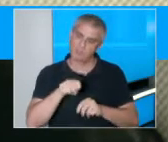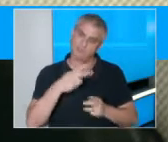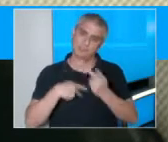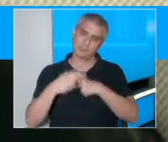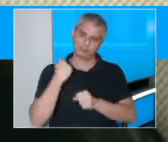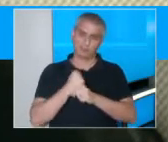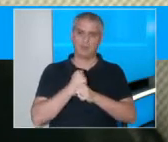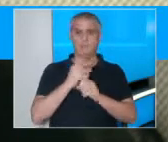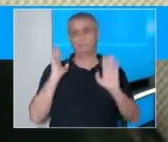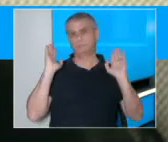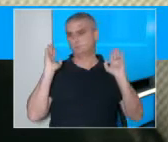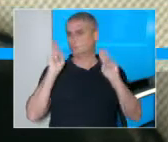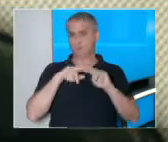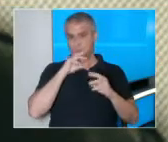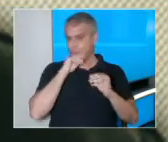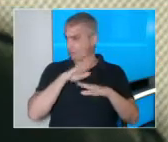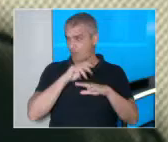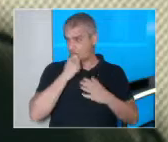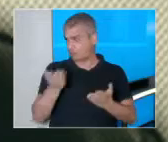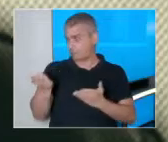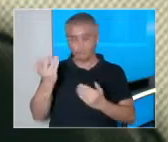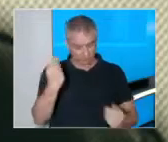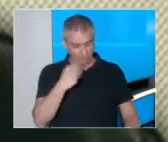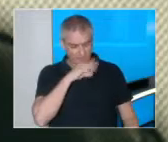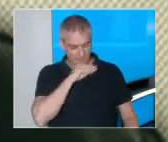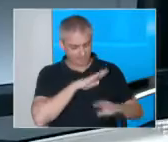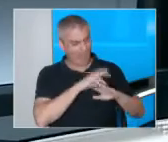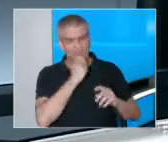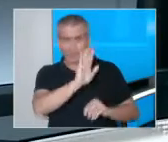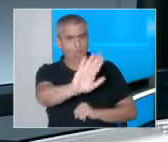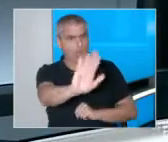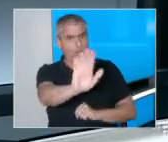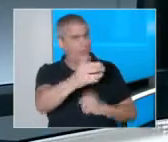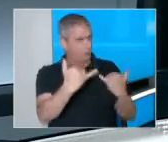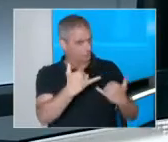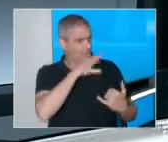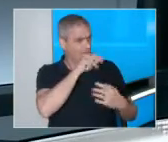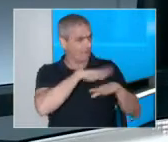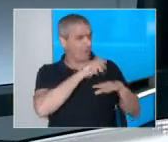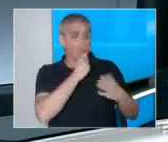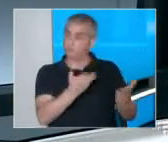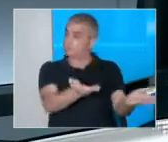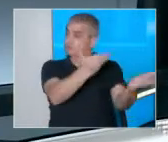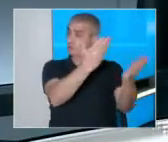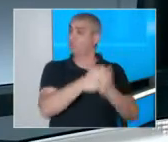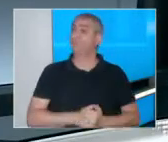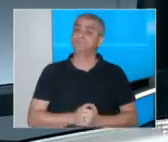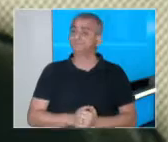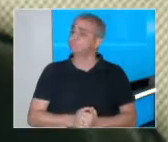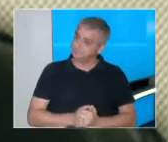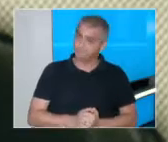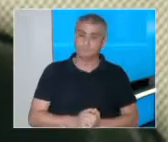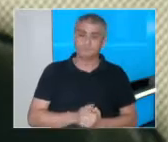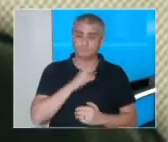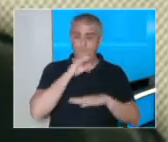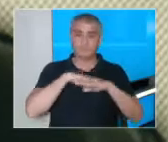תחזור לעבוד. זה לגבי זה. אתה רוצה לדבר על האתיקה, נדבר על האתיקה. אתה נדבר תכף על האתיקה. רגע, שיענה על האתיקה, אם כבר. בבקשה. רגע, רוצה את זה. טוב,